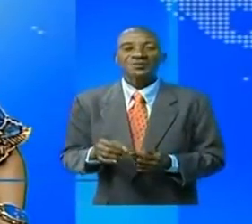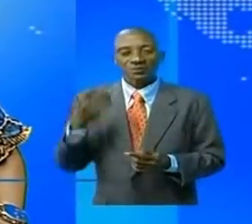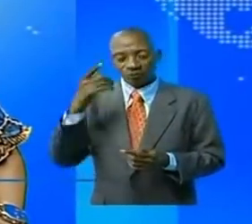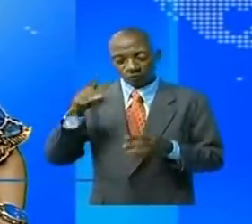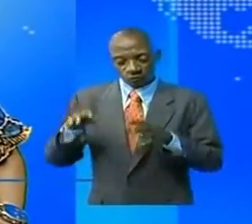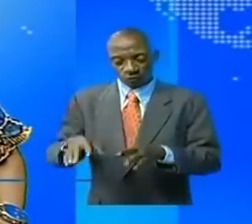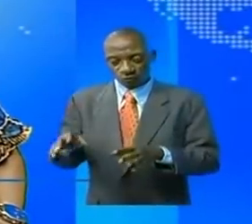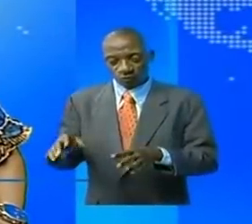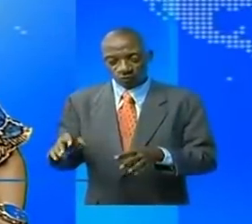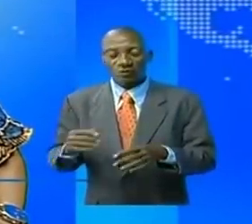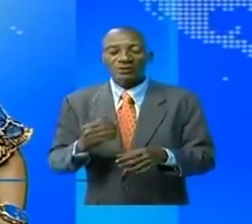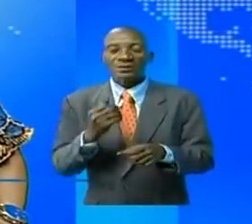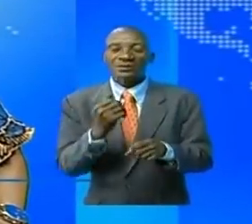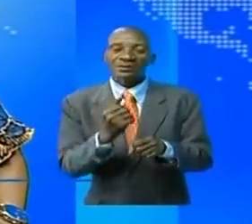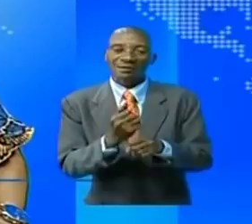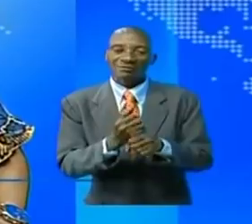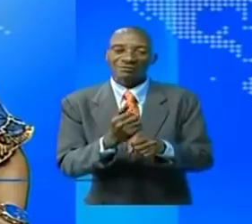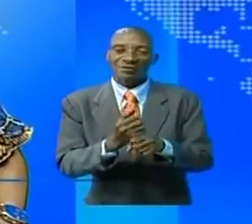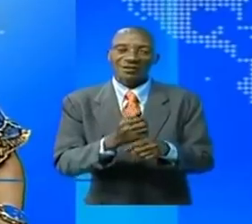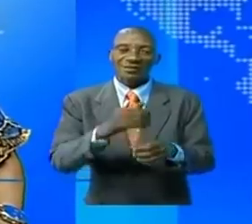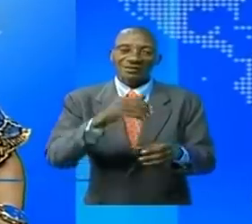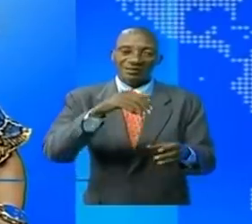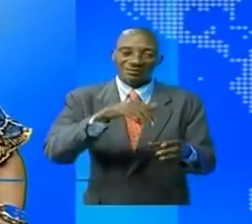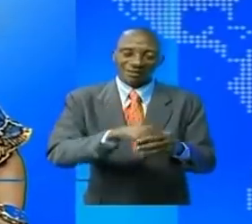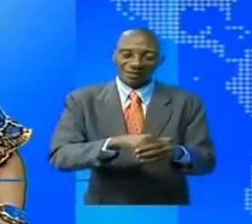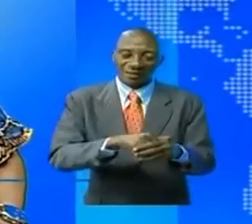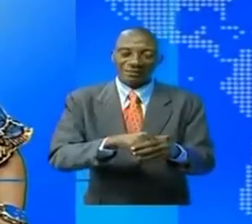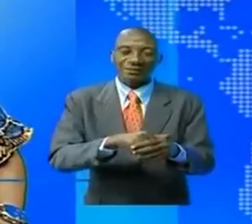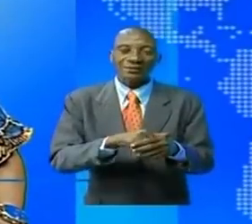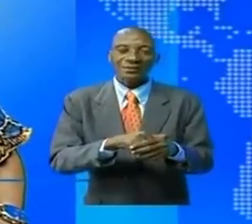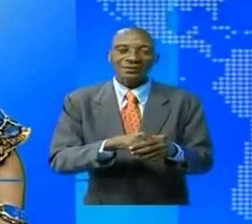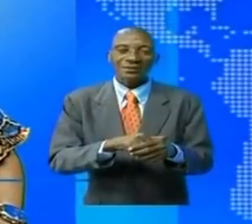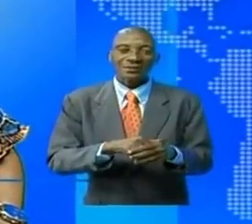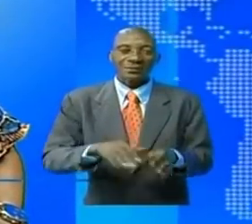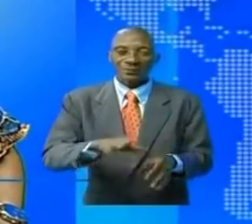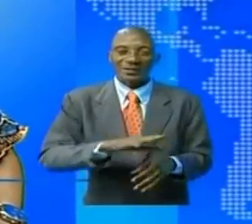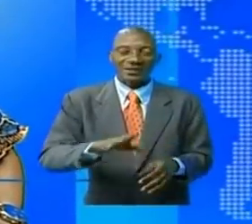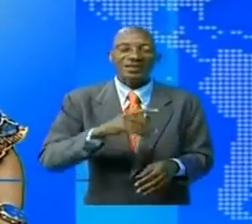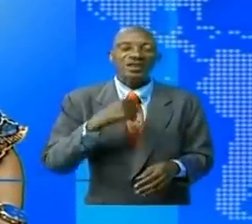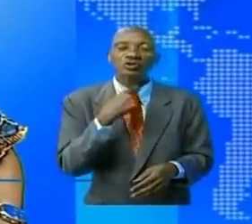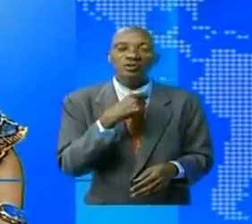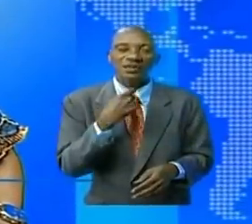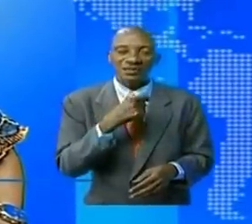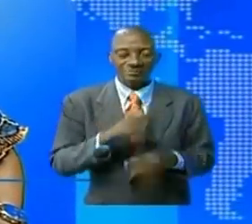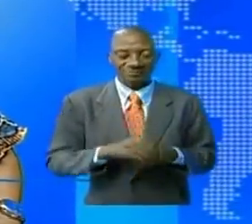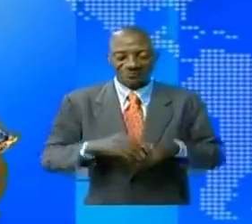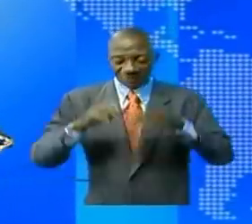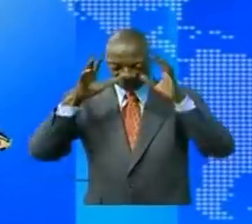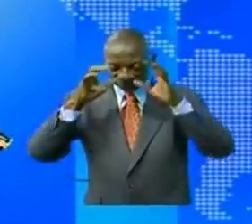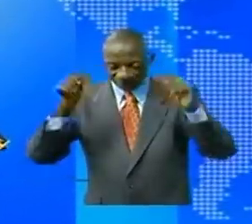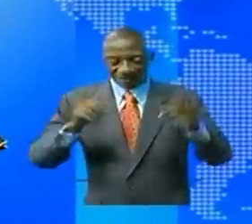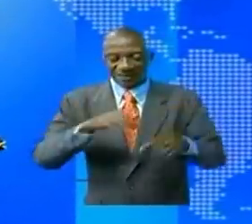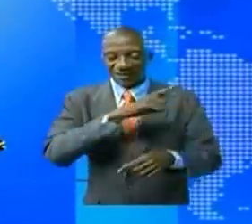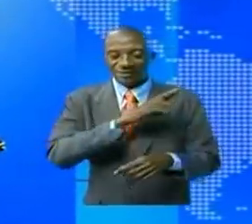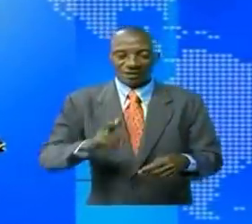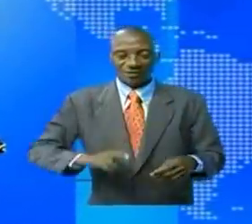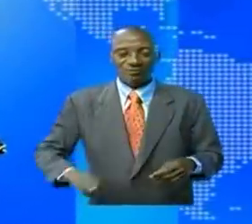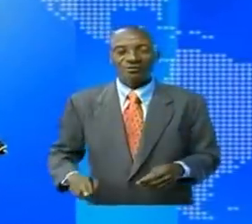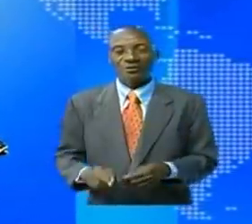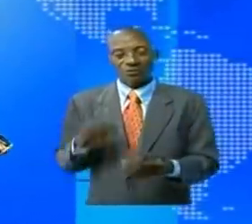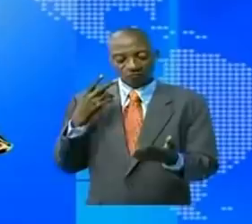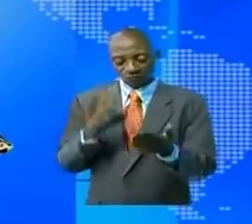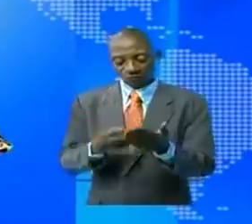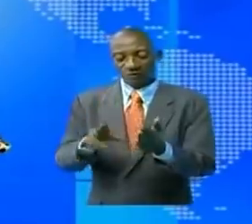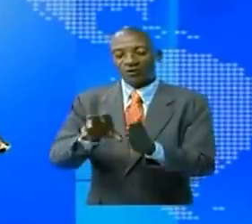République démocratique du Congo près la République de Turquie. Le président de la République, vu la